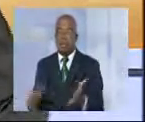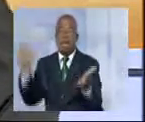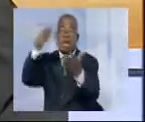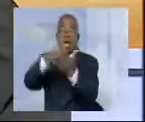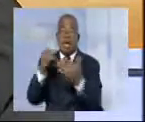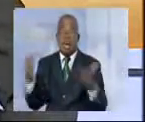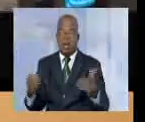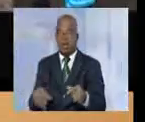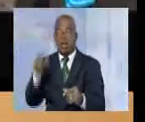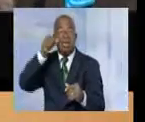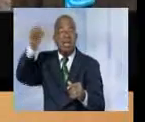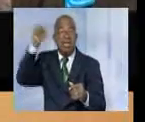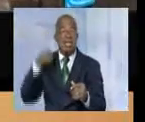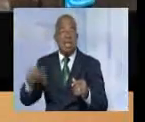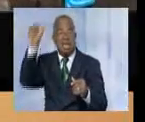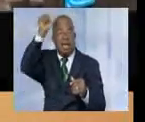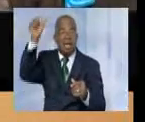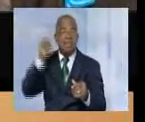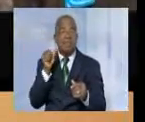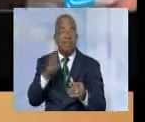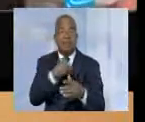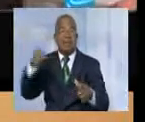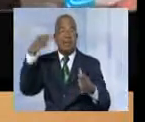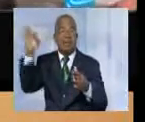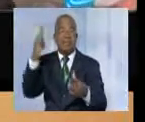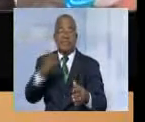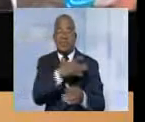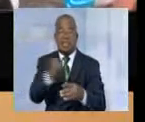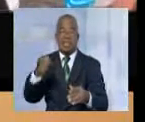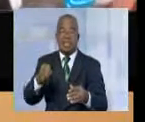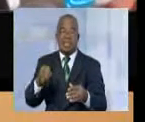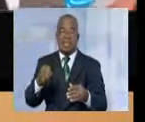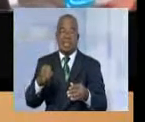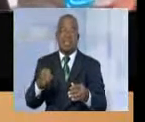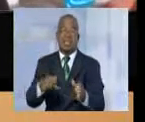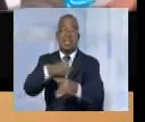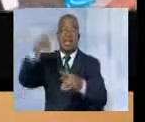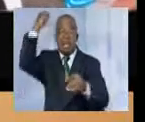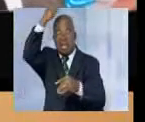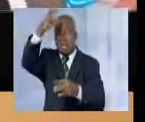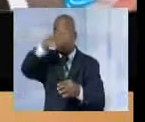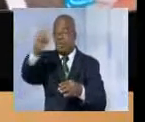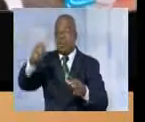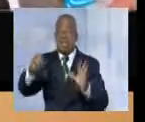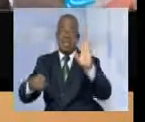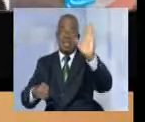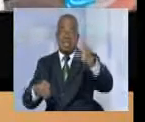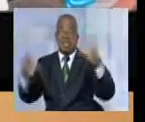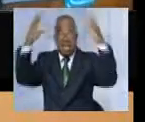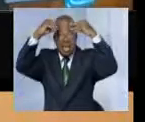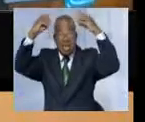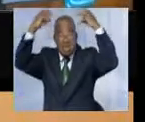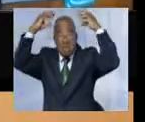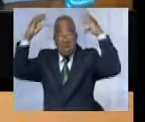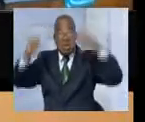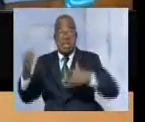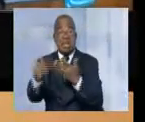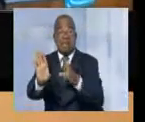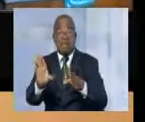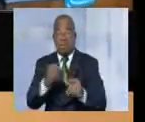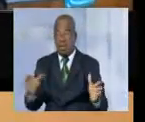a visé hier l'ambassade de France à Tripoli, blessant 2 gardes français et provoqua d'importants dégâts. Le ministre